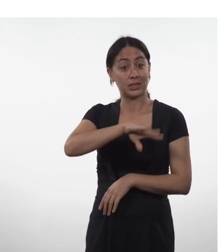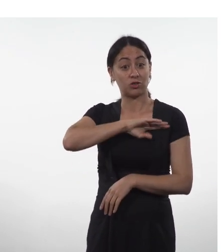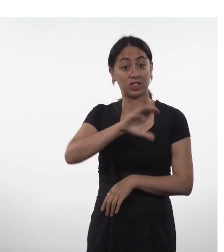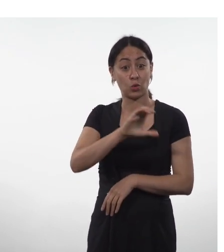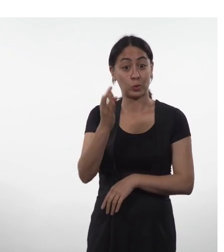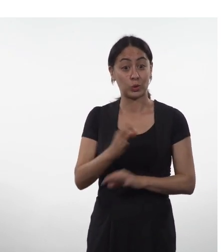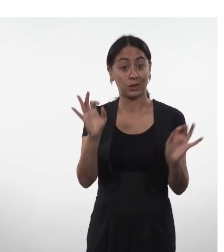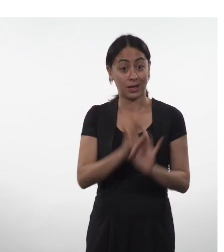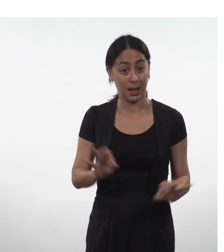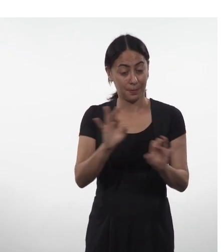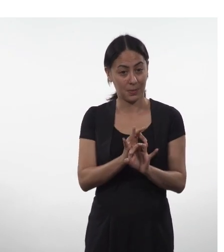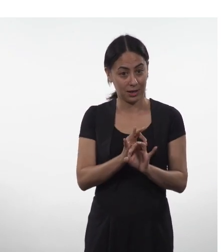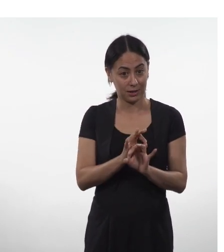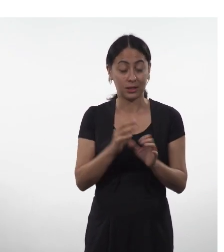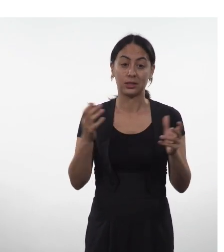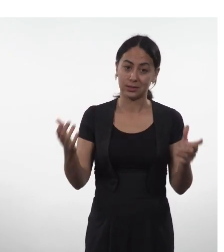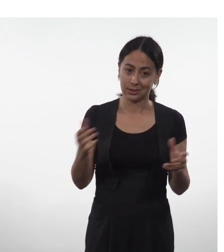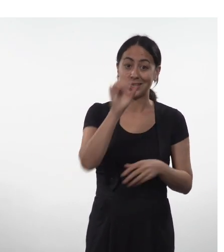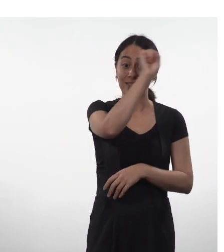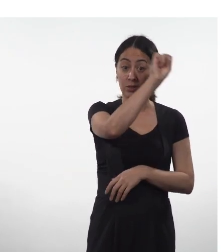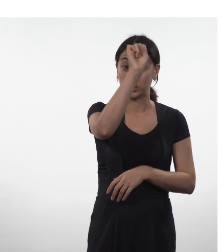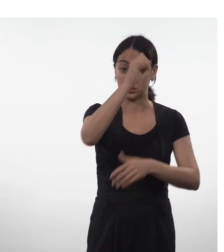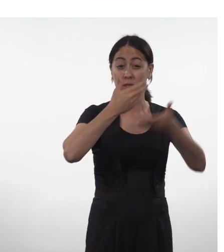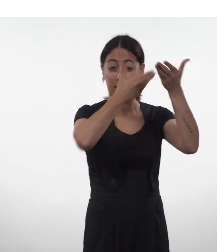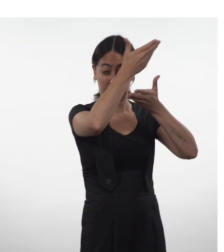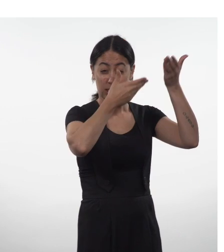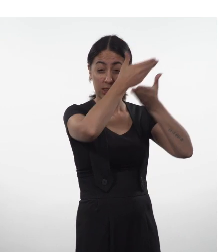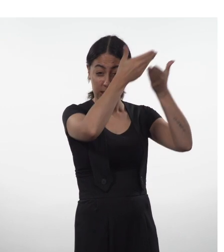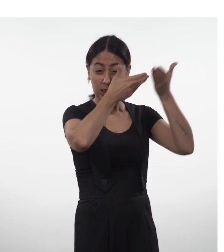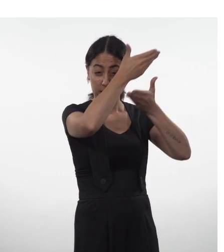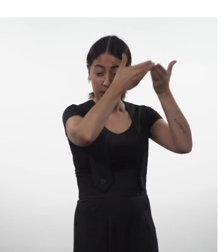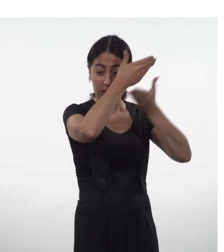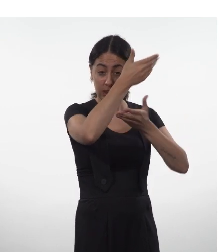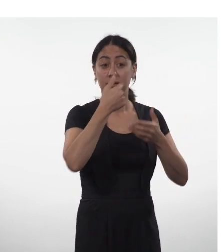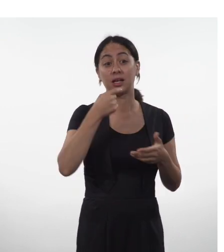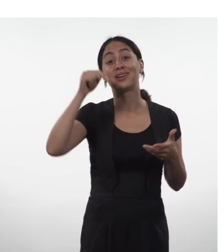solution avant de changer la loi et la réglementation nationale, qui est de faire une demande